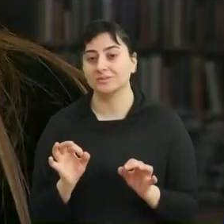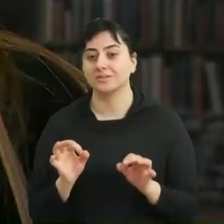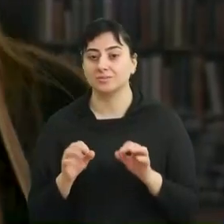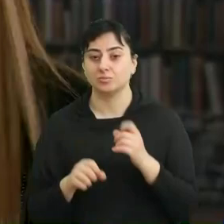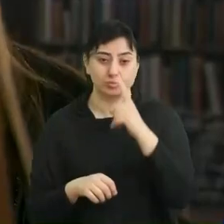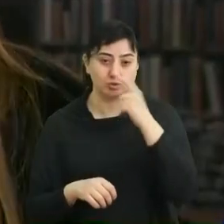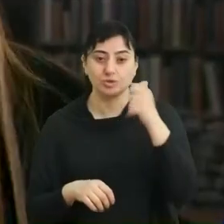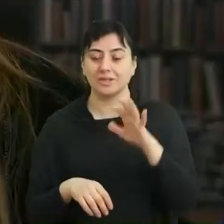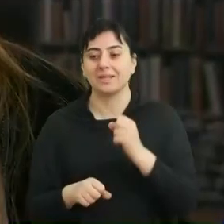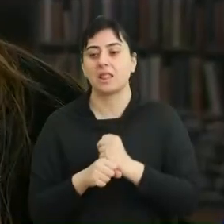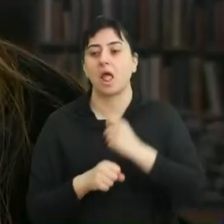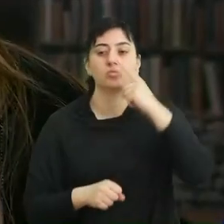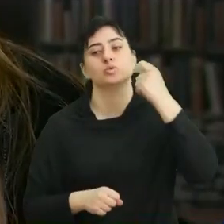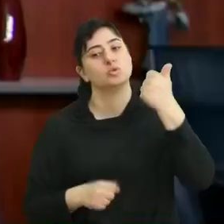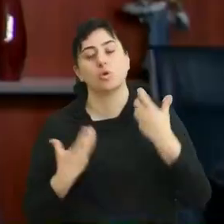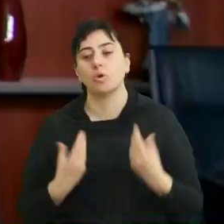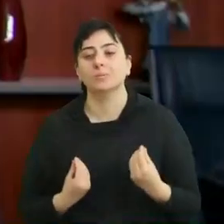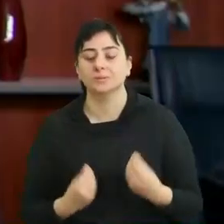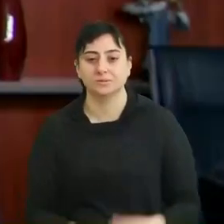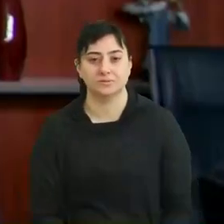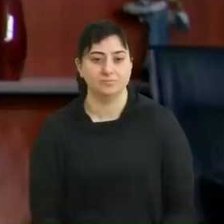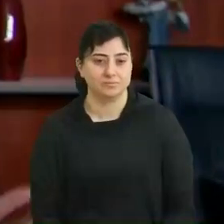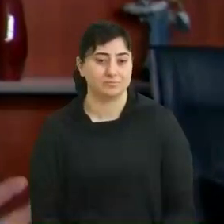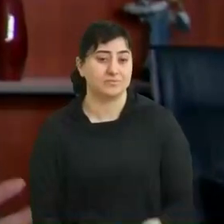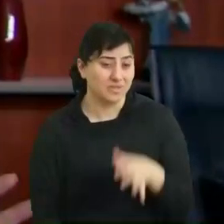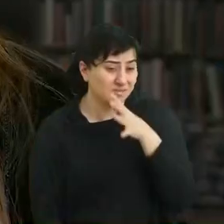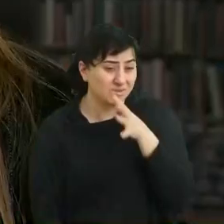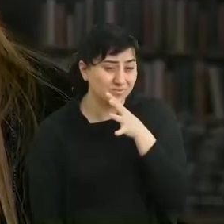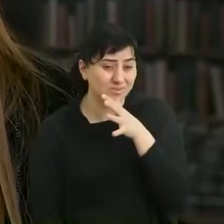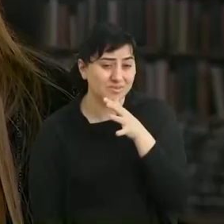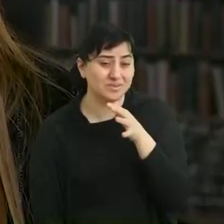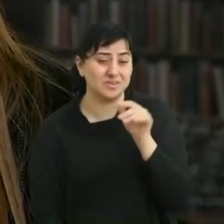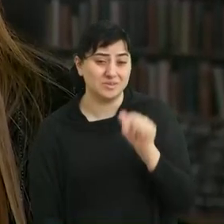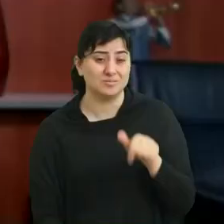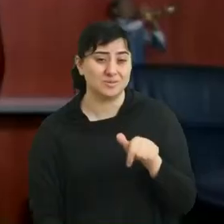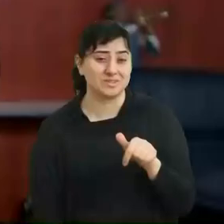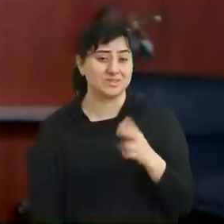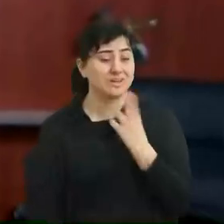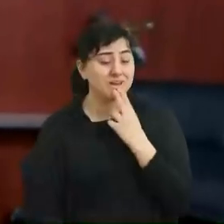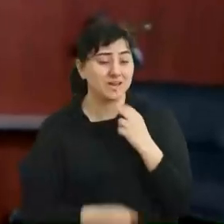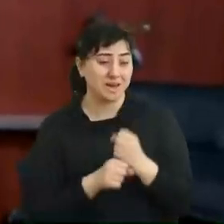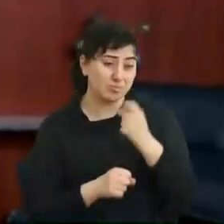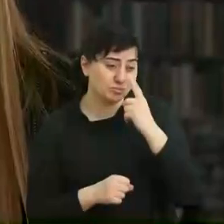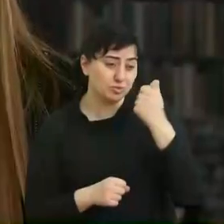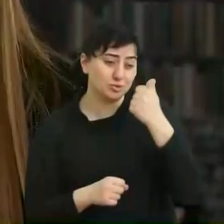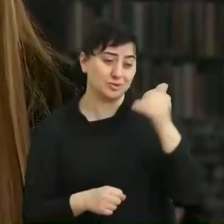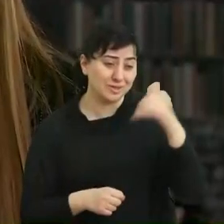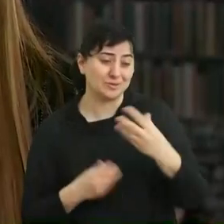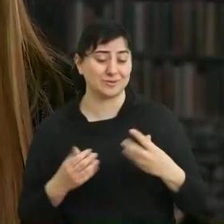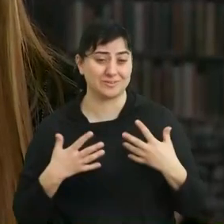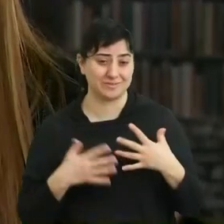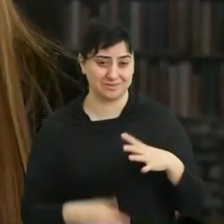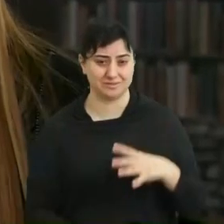personel müdürü değil, kesinlikle genel müdür olurdum canım. Ay biliyor musunuz? Yani burada böyle bir kadın genel müdür olmasını çok